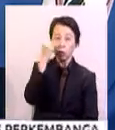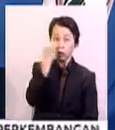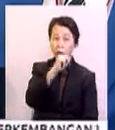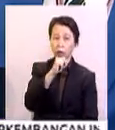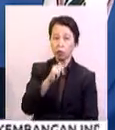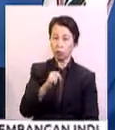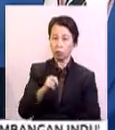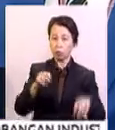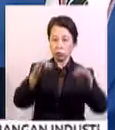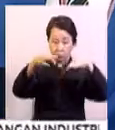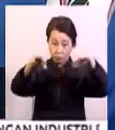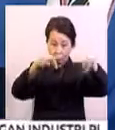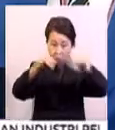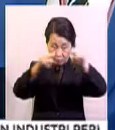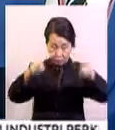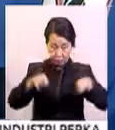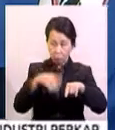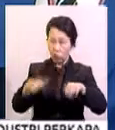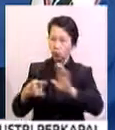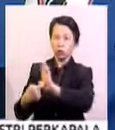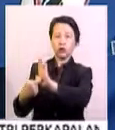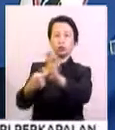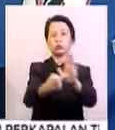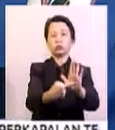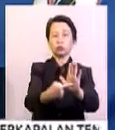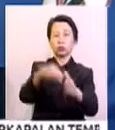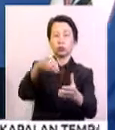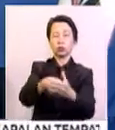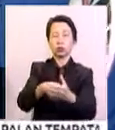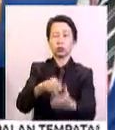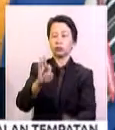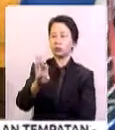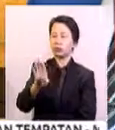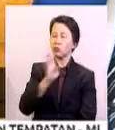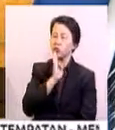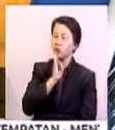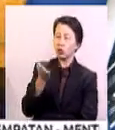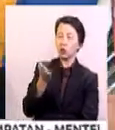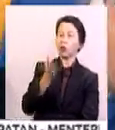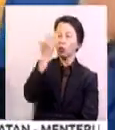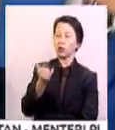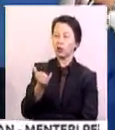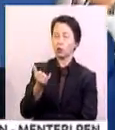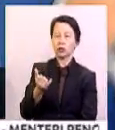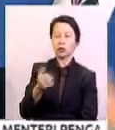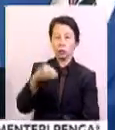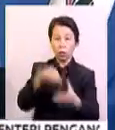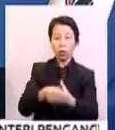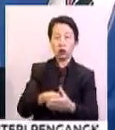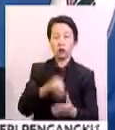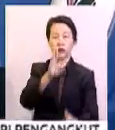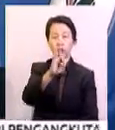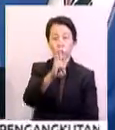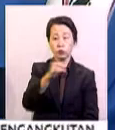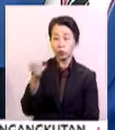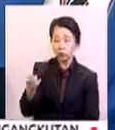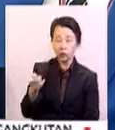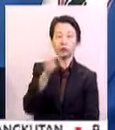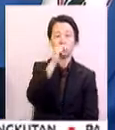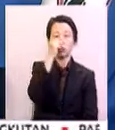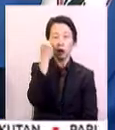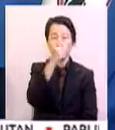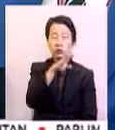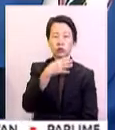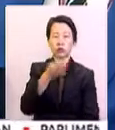dokumen tersebut itu telah pun dipaparkan dalam sosial media beliau iaitu dalam Facebook dokumen yang telah